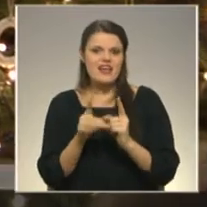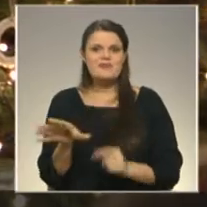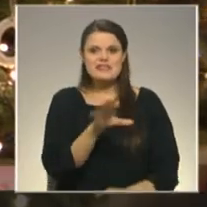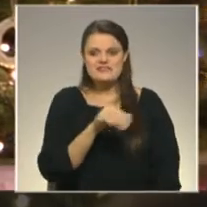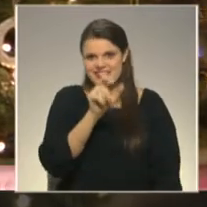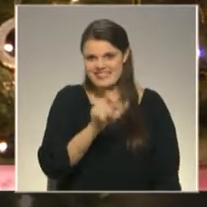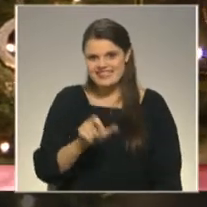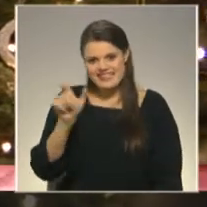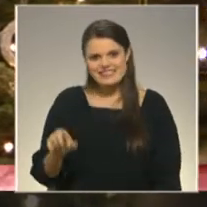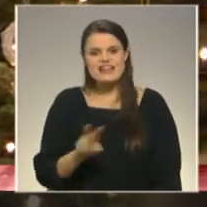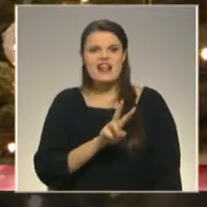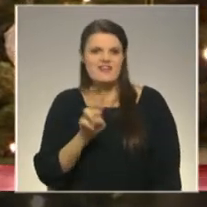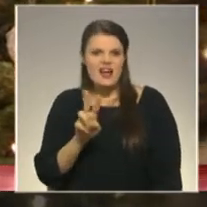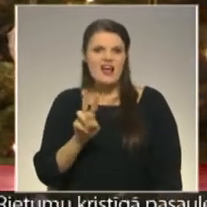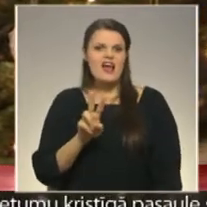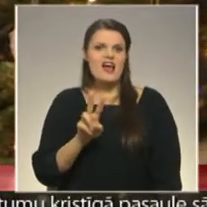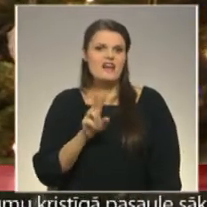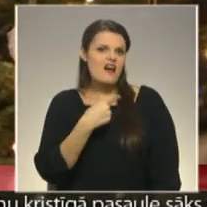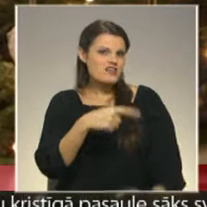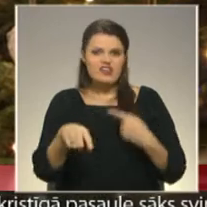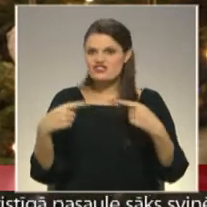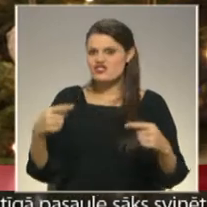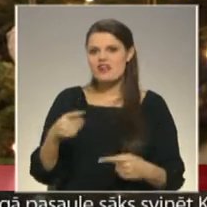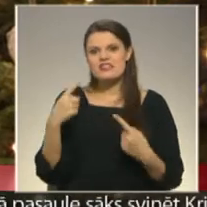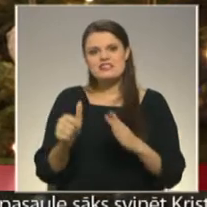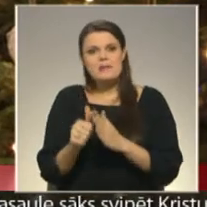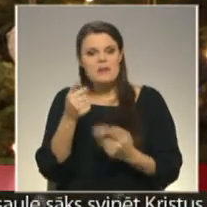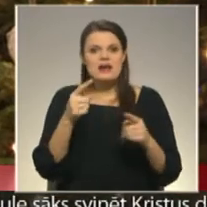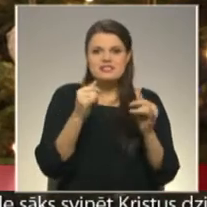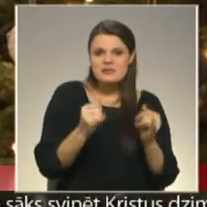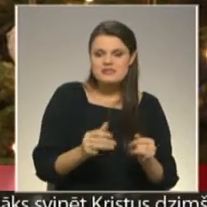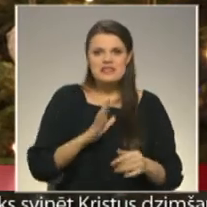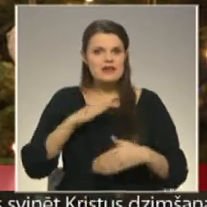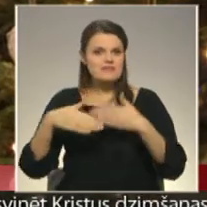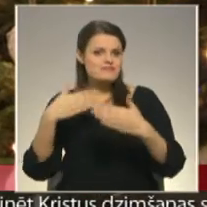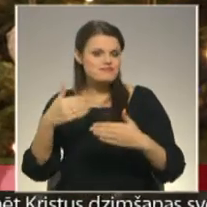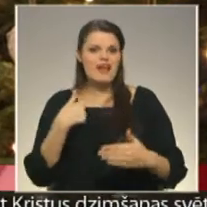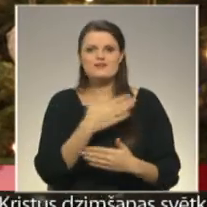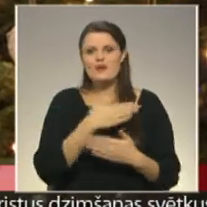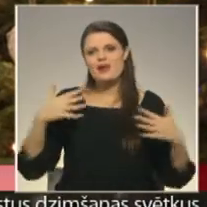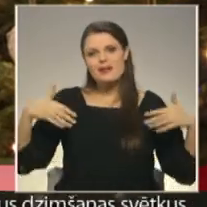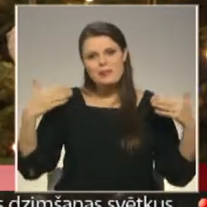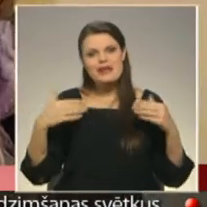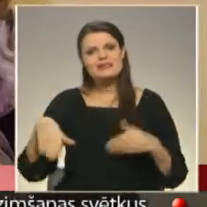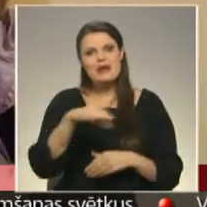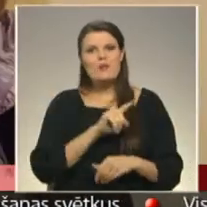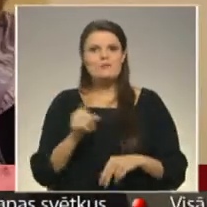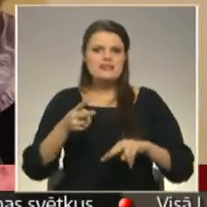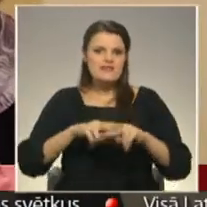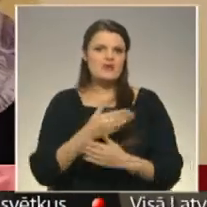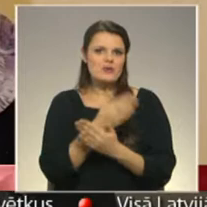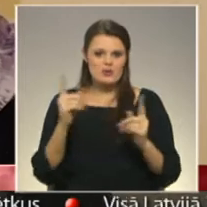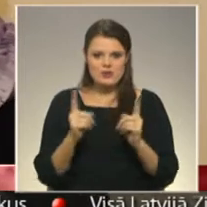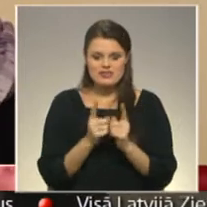visi cilvēki, kas ir kā un kuram gājas, katram labāk, sliktāk, bet nu... Es esmu ļoti priecīga, ka mums ir ko sanākt. Nu,